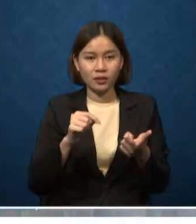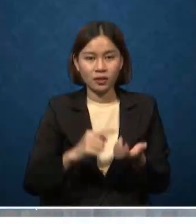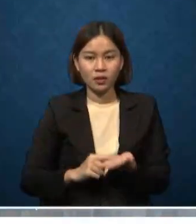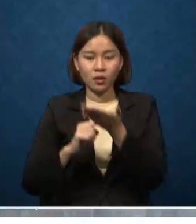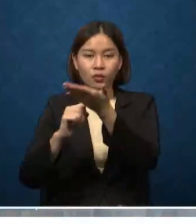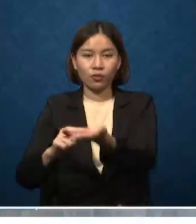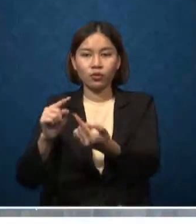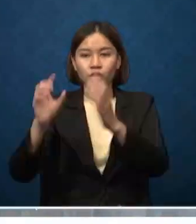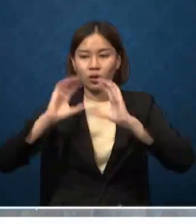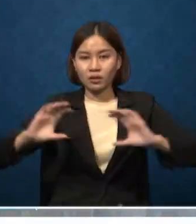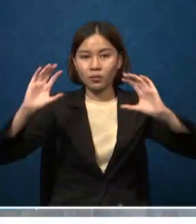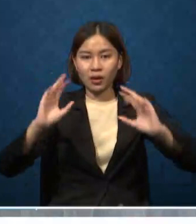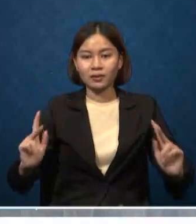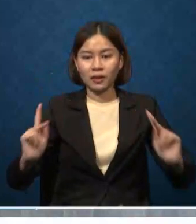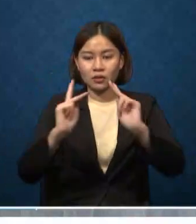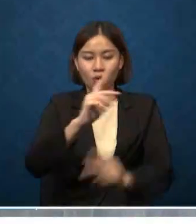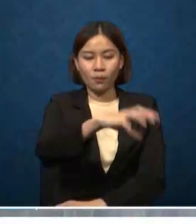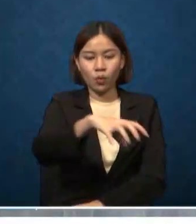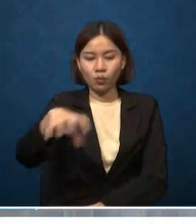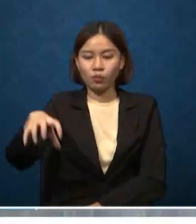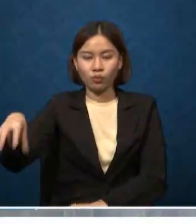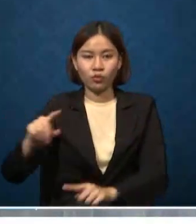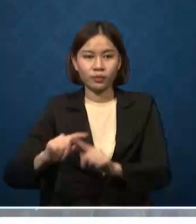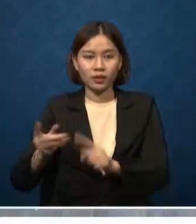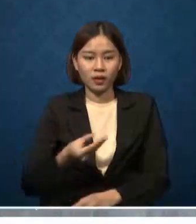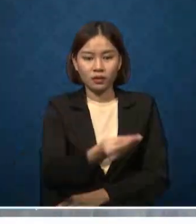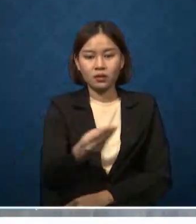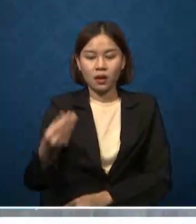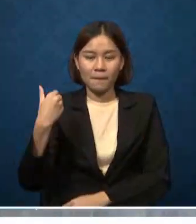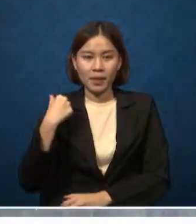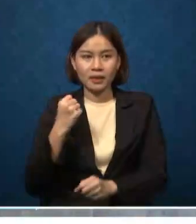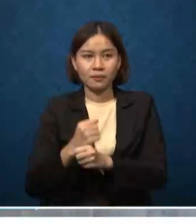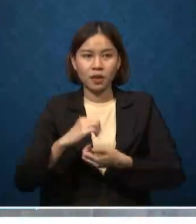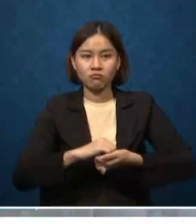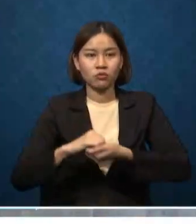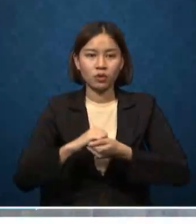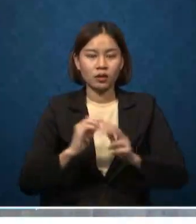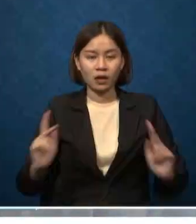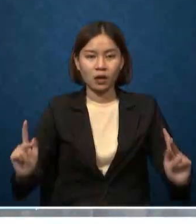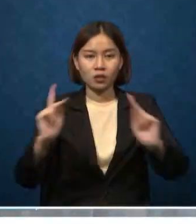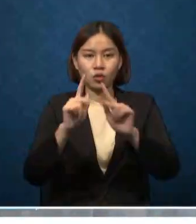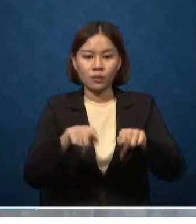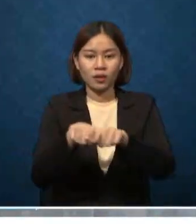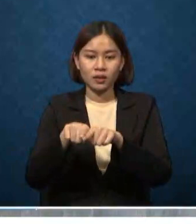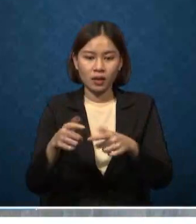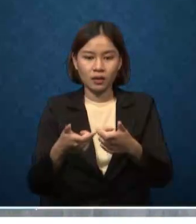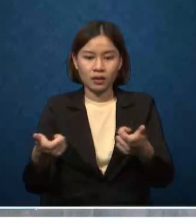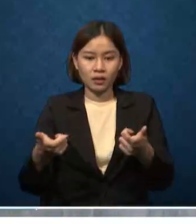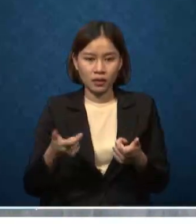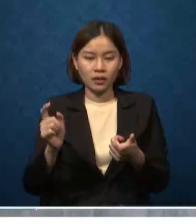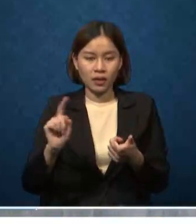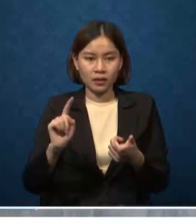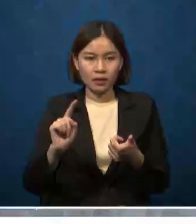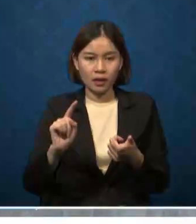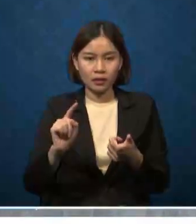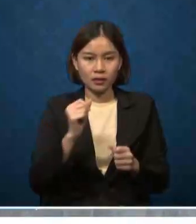แล้วไปที่กระทรวงต่างๆซึ่งก็จะคร่อมกระทรวงอยู่ด้วยกันเหมือนกันหมดขึ้นอยู่กับว่ารายงานใดเน้น